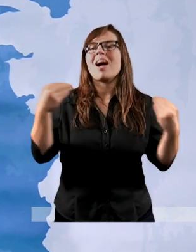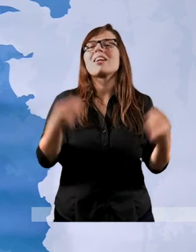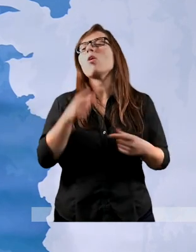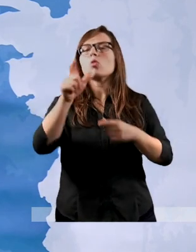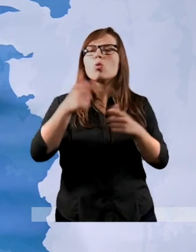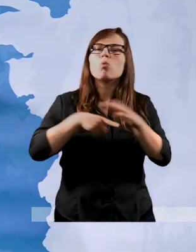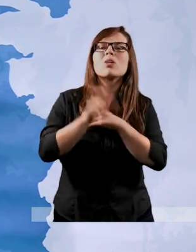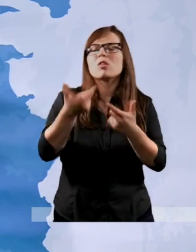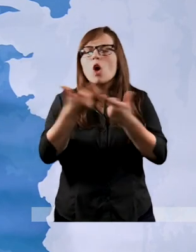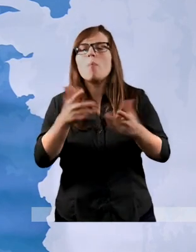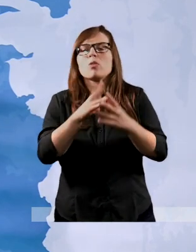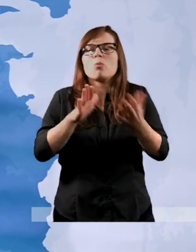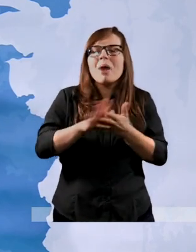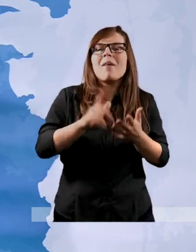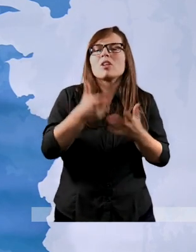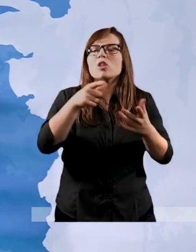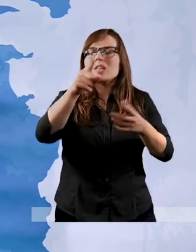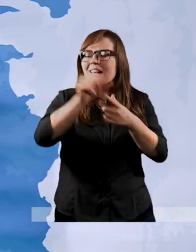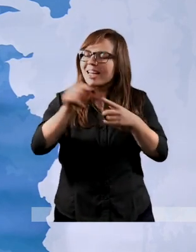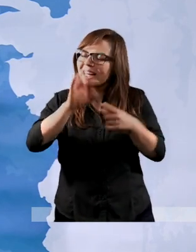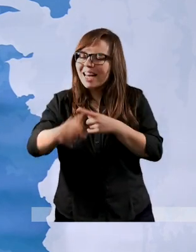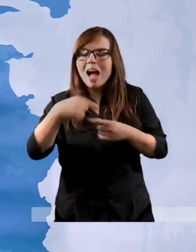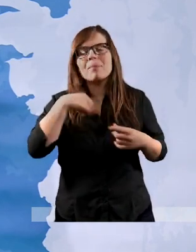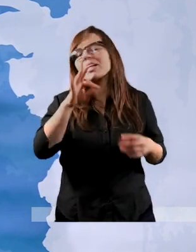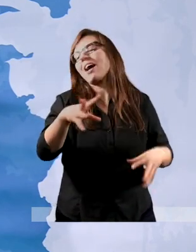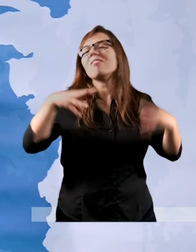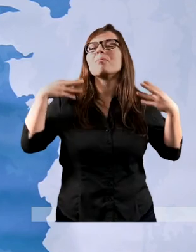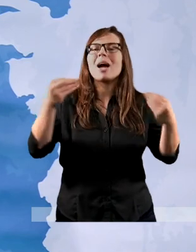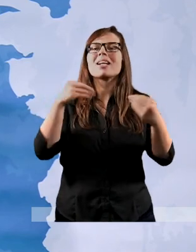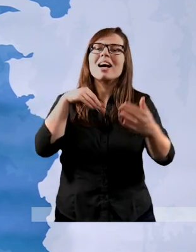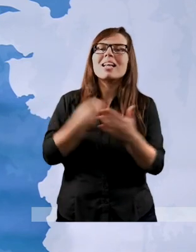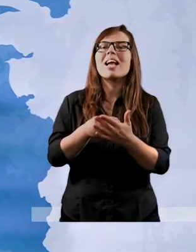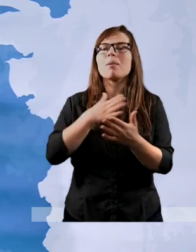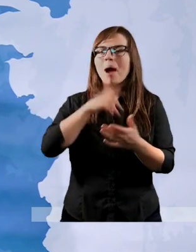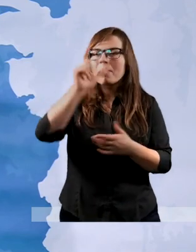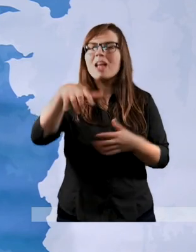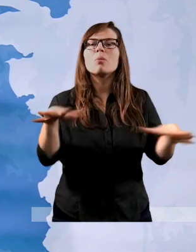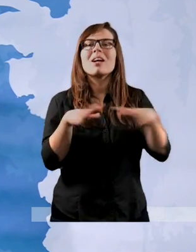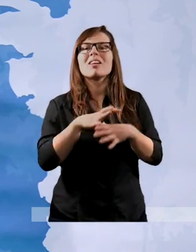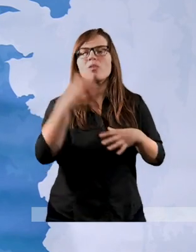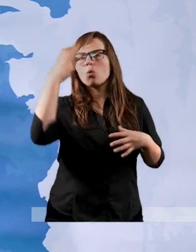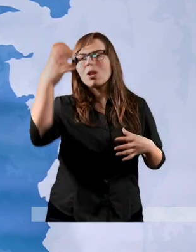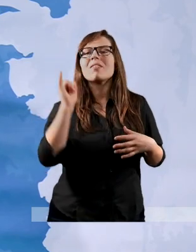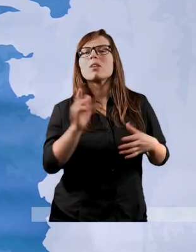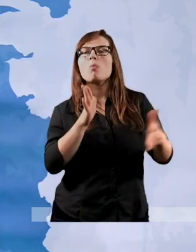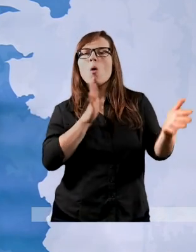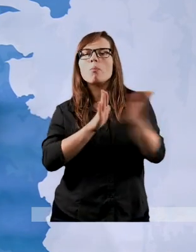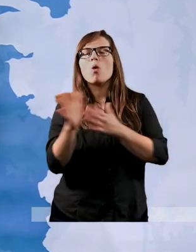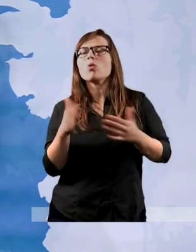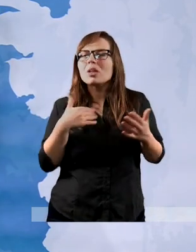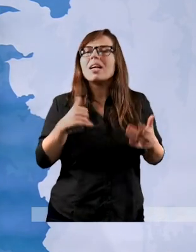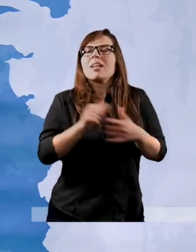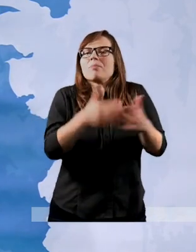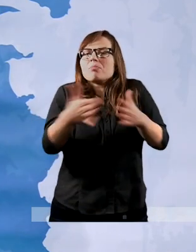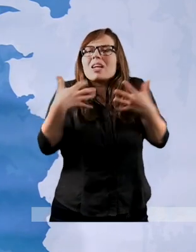zbuntował, ucieka, ubabrałeś się, to jesteś dla mnie tak cenny. Mam dla ciebie miejsce w królestwie. I po prostu chodź